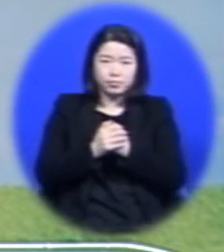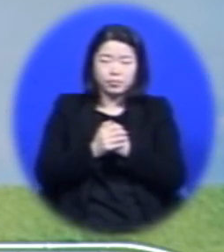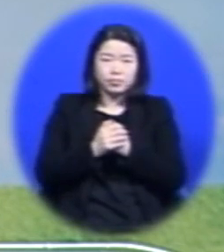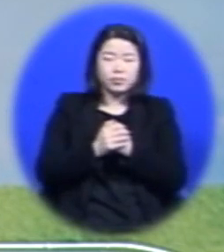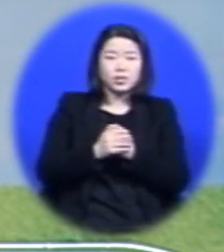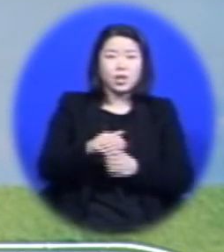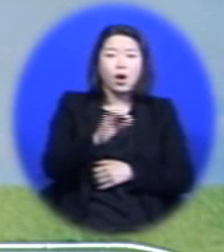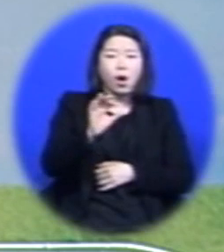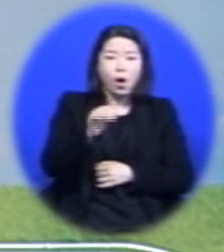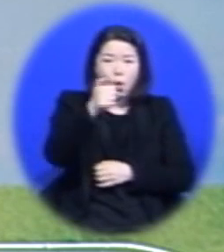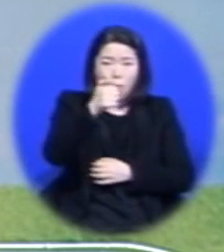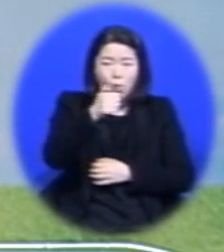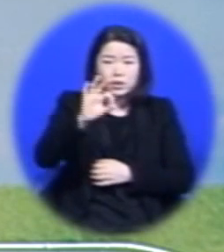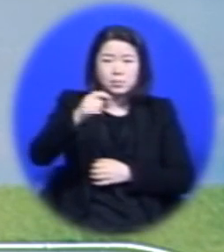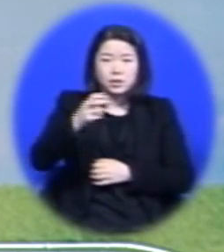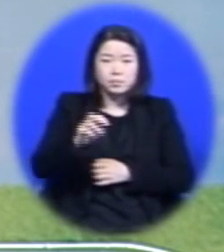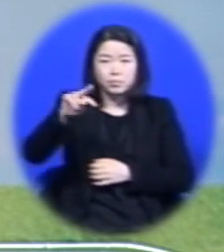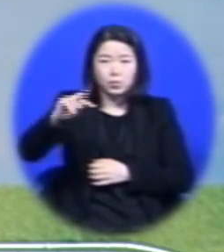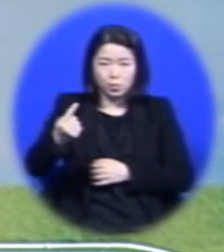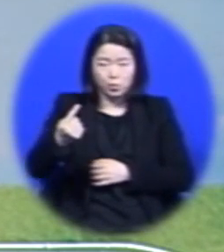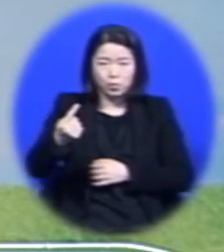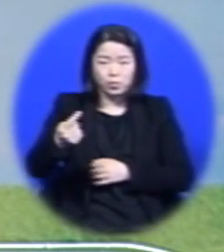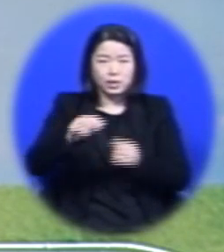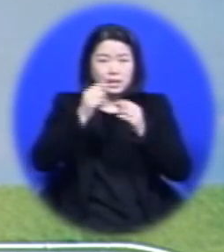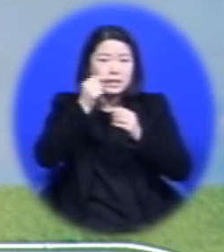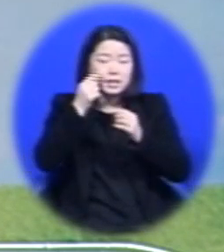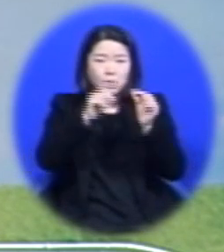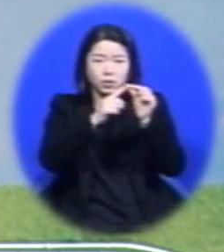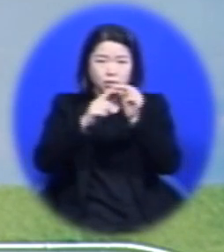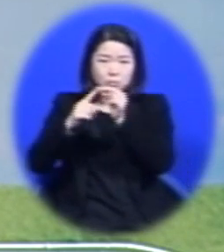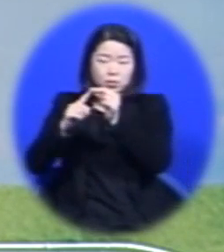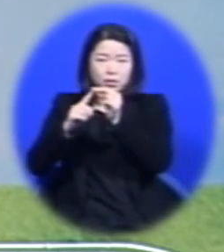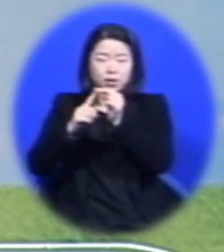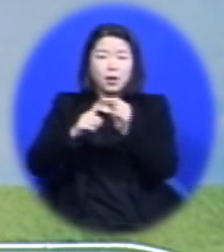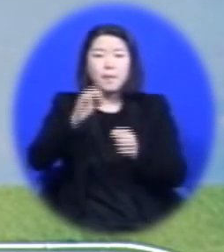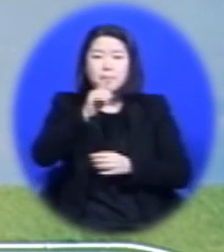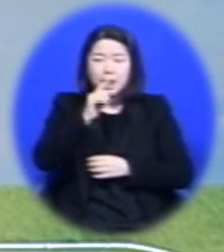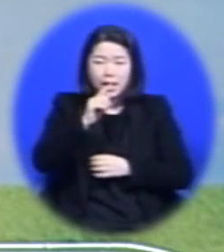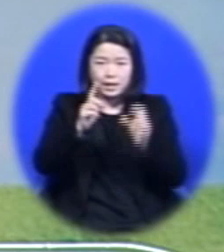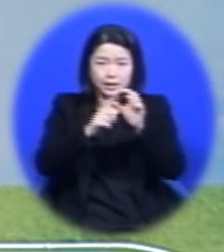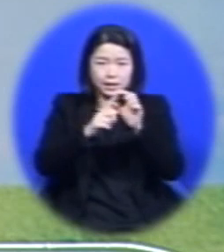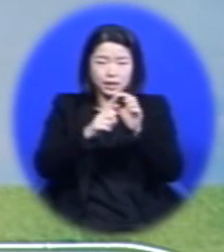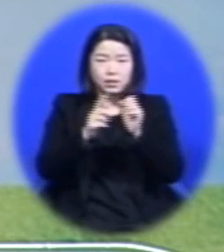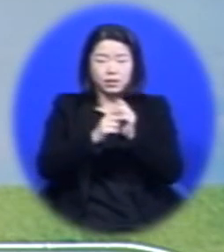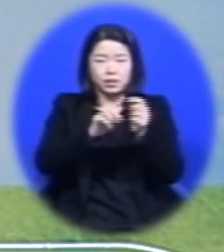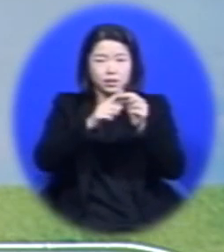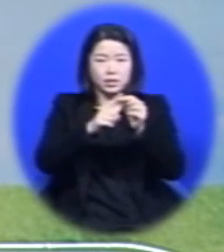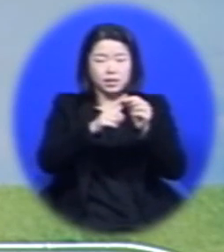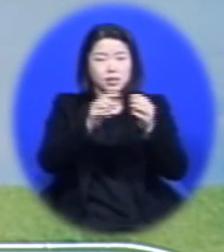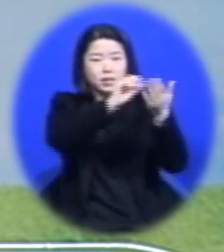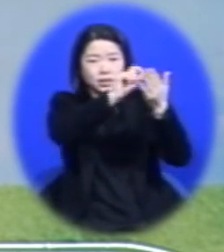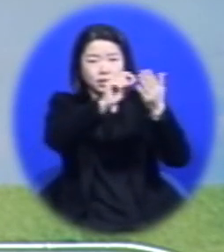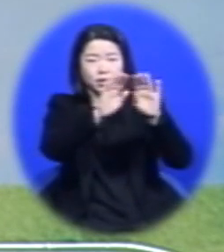50 음도 라고 일본어 옷이 분들하고 일본어 음성 표현을 하는 그 글자를 쭉